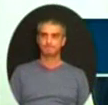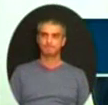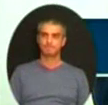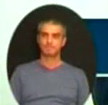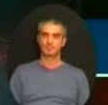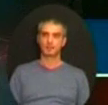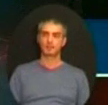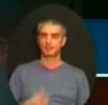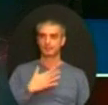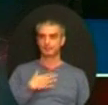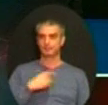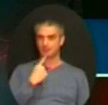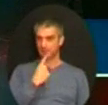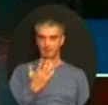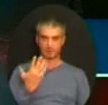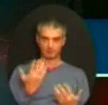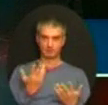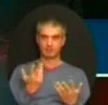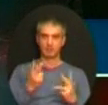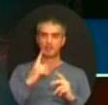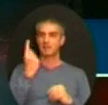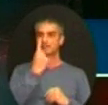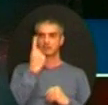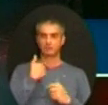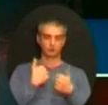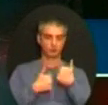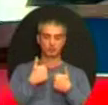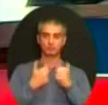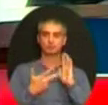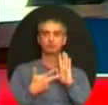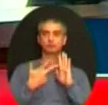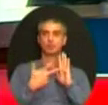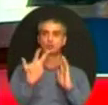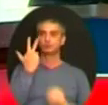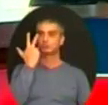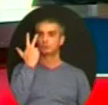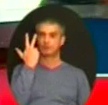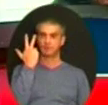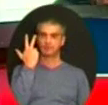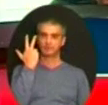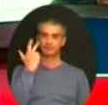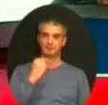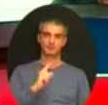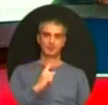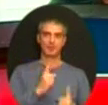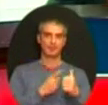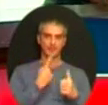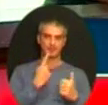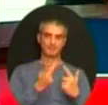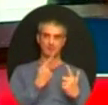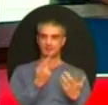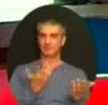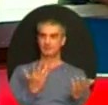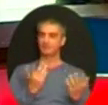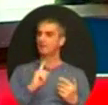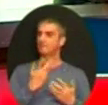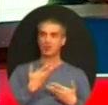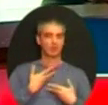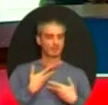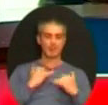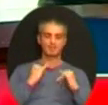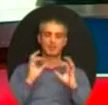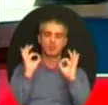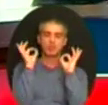סליחה. אפריה רוצה לדבר? מתי עכשיו אני אדבר? היחיד פה שהתמודד שלוש פעמים. אנחנו יותר פרחים. לא פעם ולא פעמיים ולא שלוש. ולא קיבל